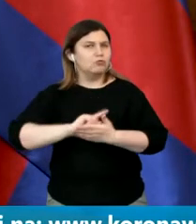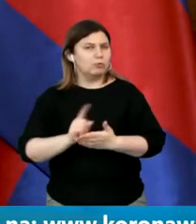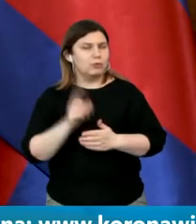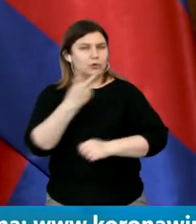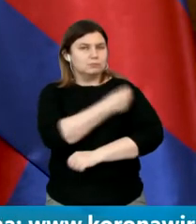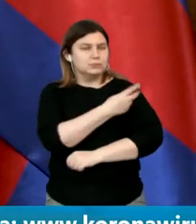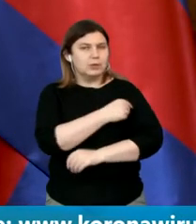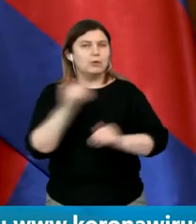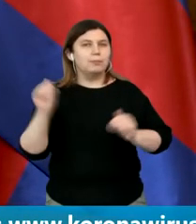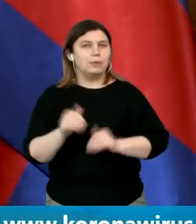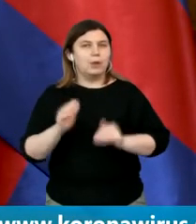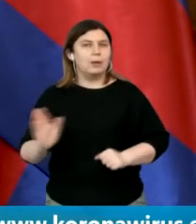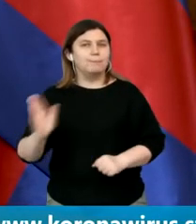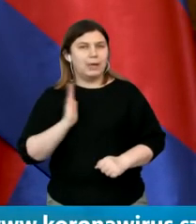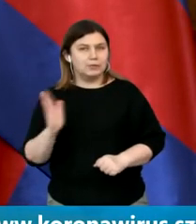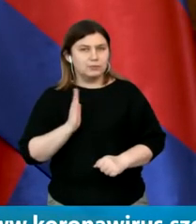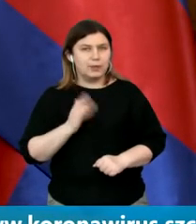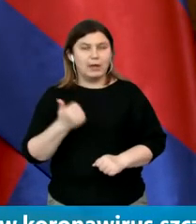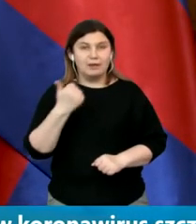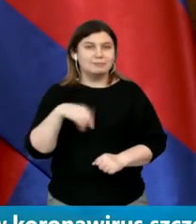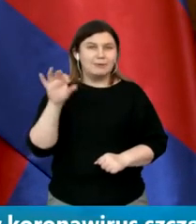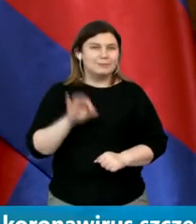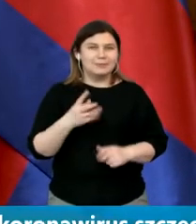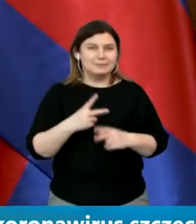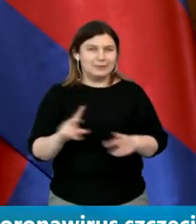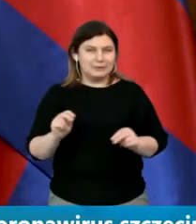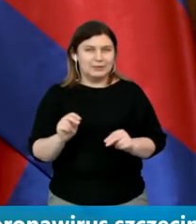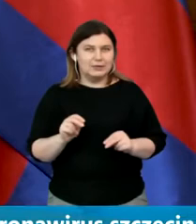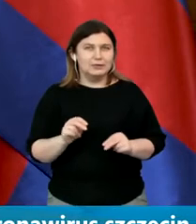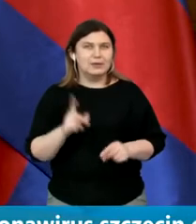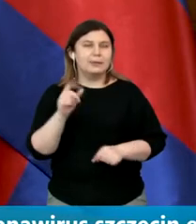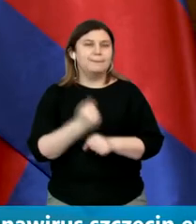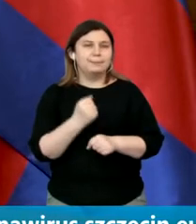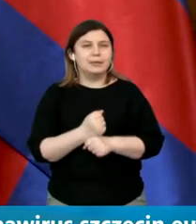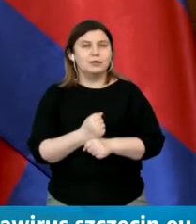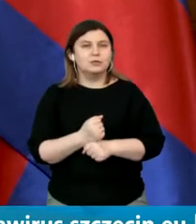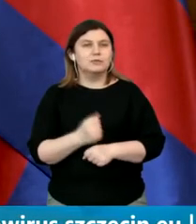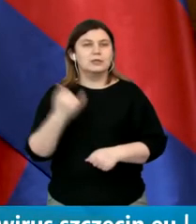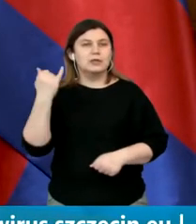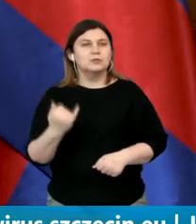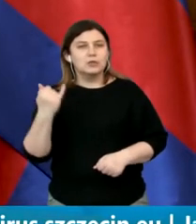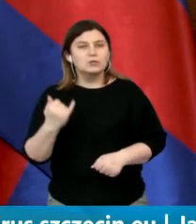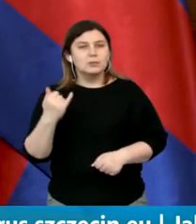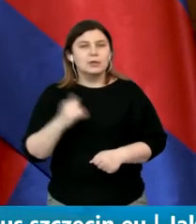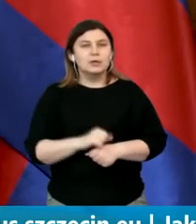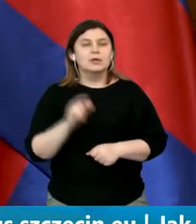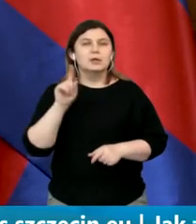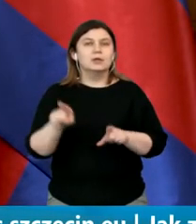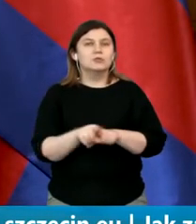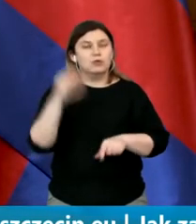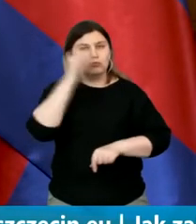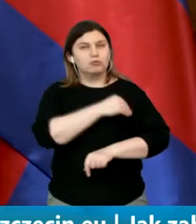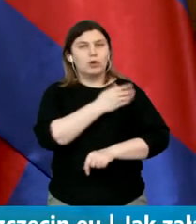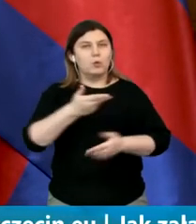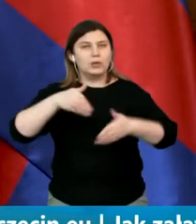mogli już w sposób bardziej bezpieczny, choć nie w 100% oczywiście, pracować z dziećmi i że szkoły przestaną być tym